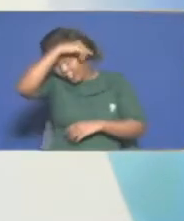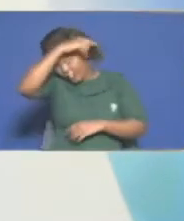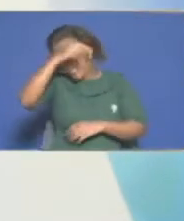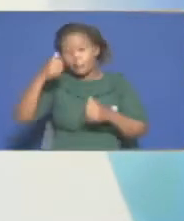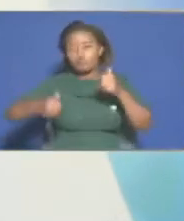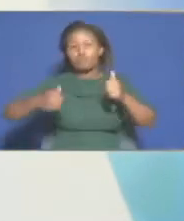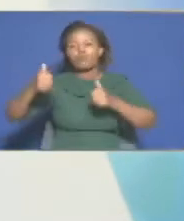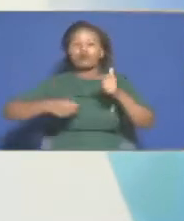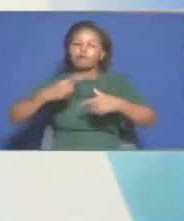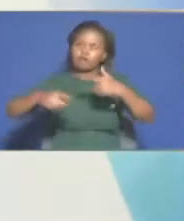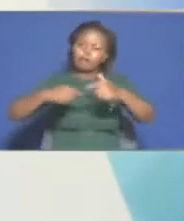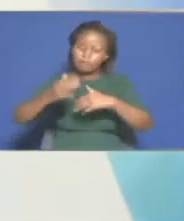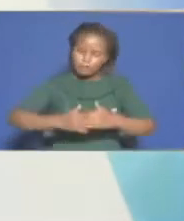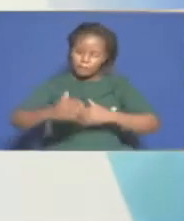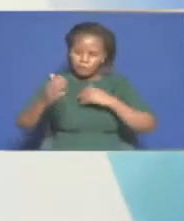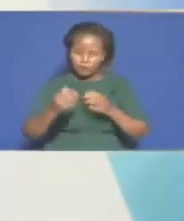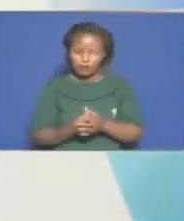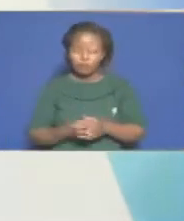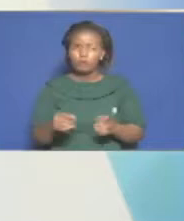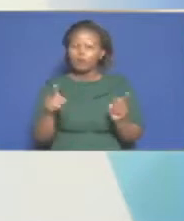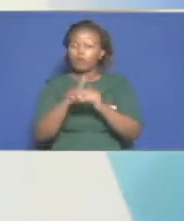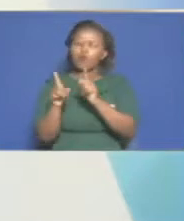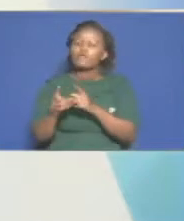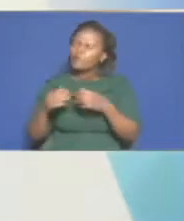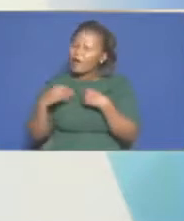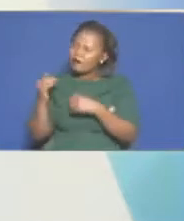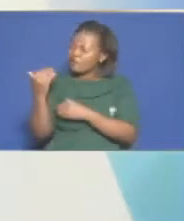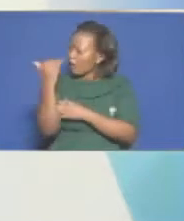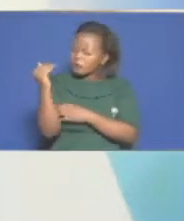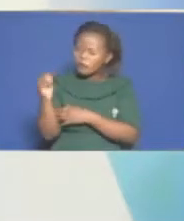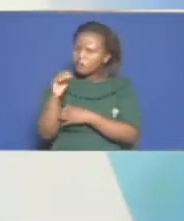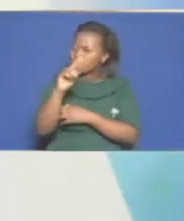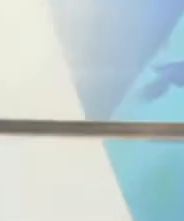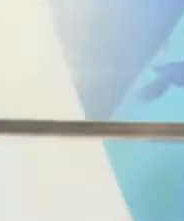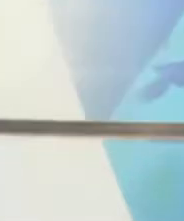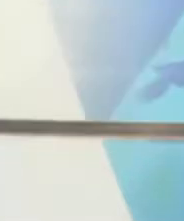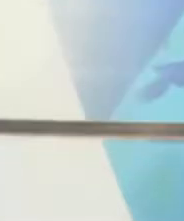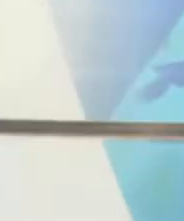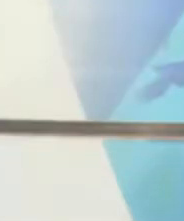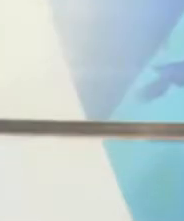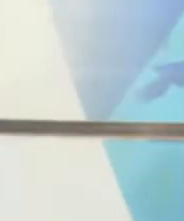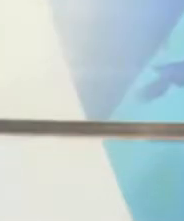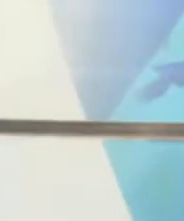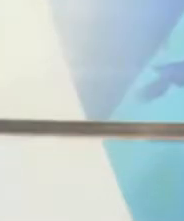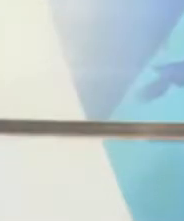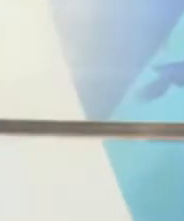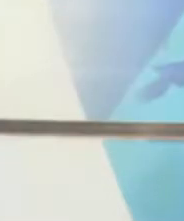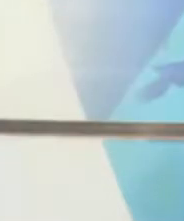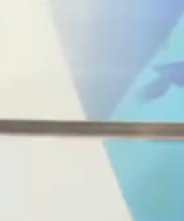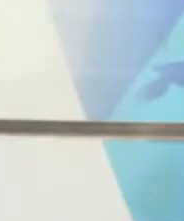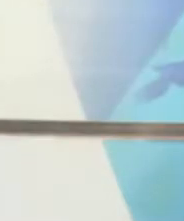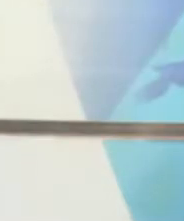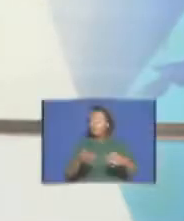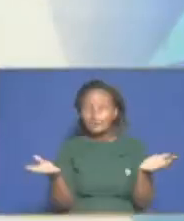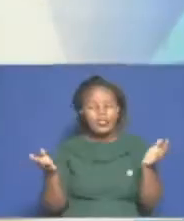Mm-hmm. Na umeniuliza swali la athari. Najua katika uongozi wa sasa masomo ni kitu